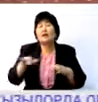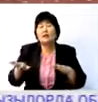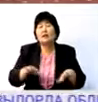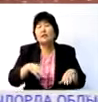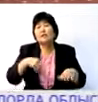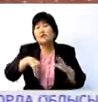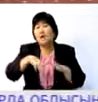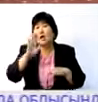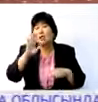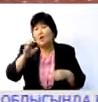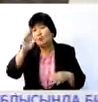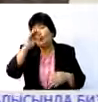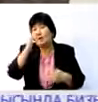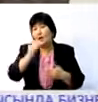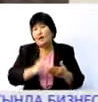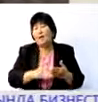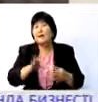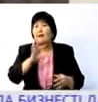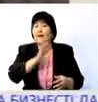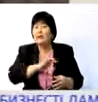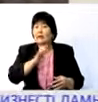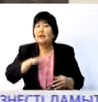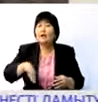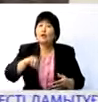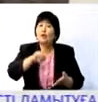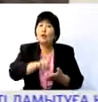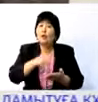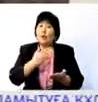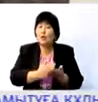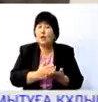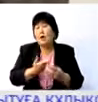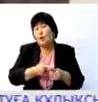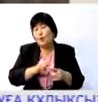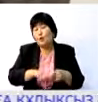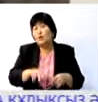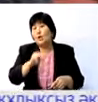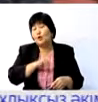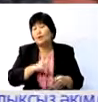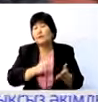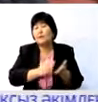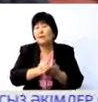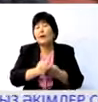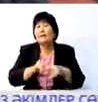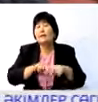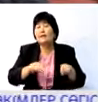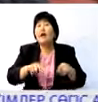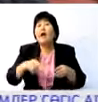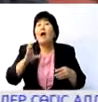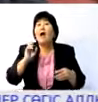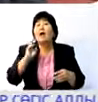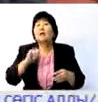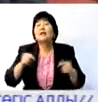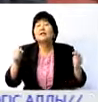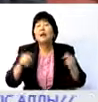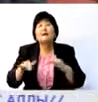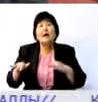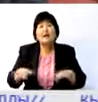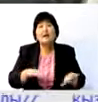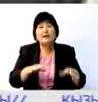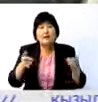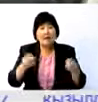керек, мемлекеттік бағдарламалардың игілігін ел көруі керек. Ол үшін әрине жұмыстың бағытын үйлестіретін әкімдердің нақты әрекеті қажет.